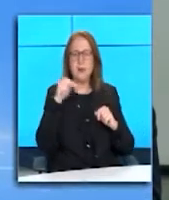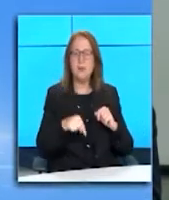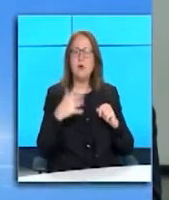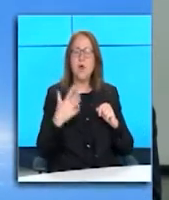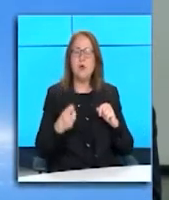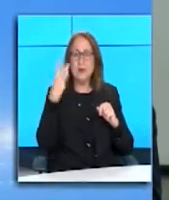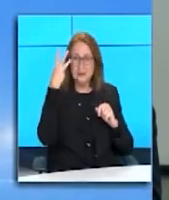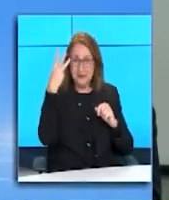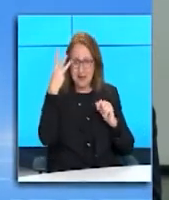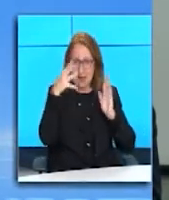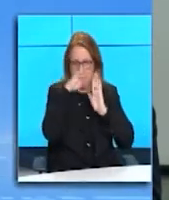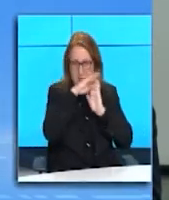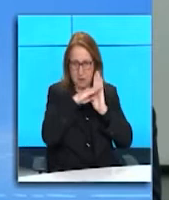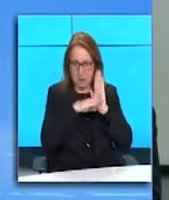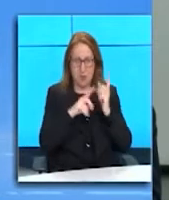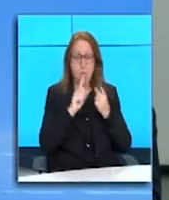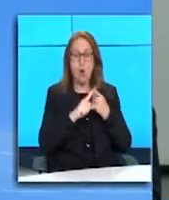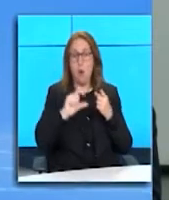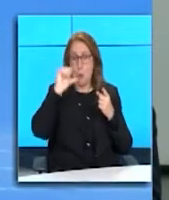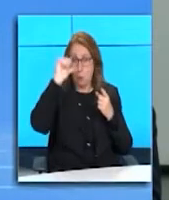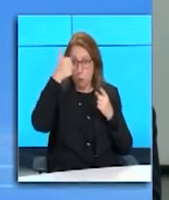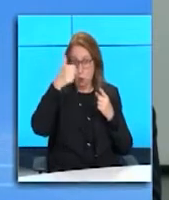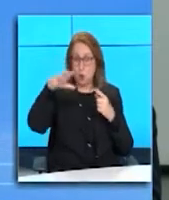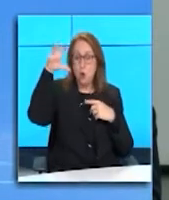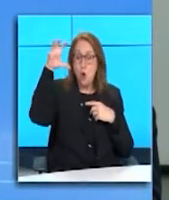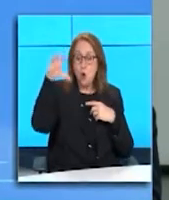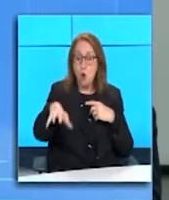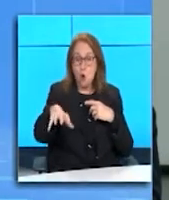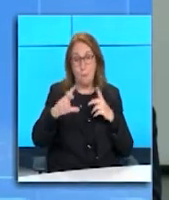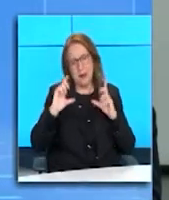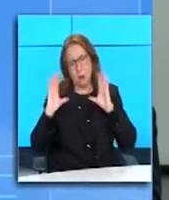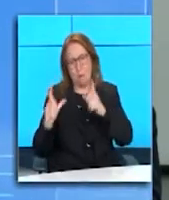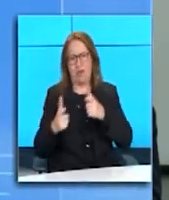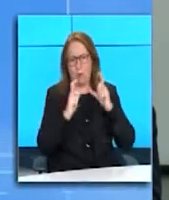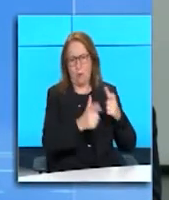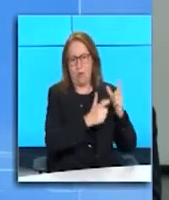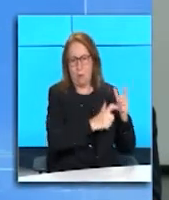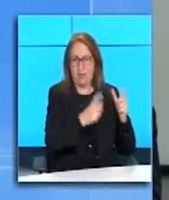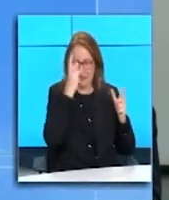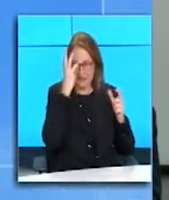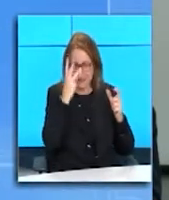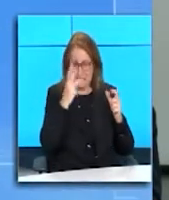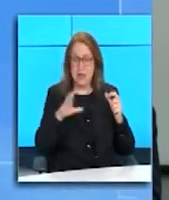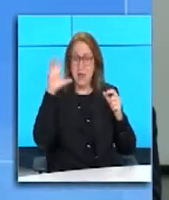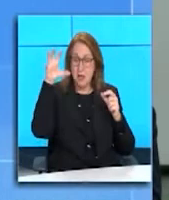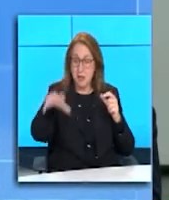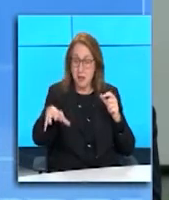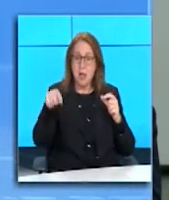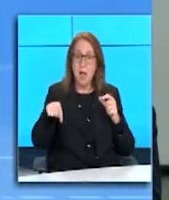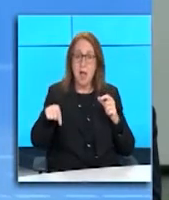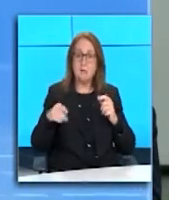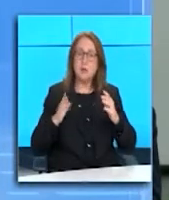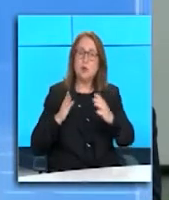Το πρώτο στάδιο είναι οι χώροι οι οποίοι είναι προσβάσιμοι σε όλους, ανεμβολίαστους